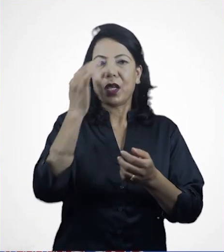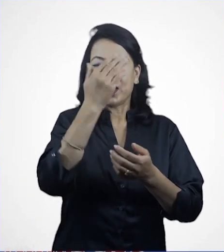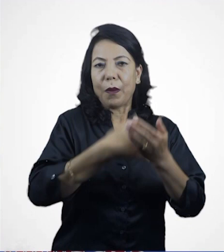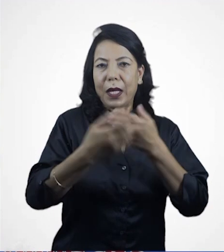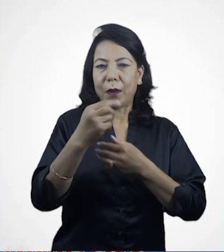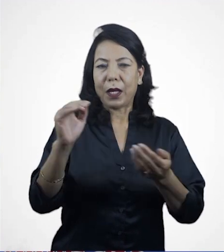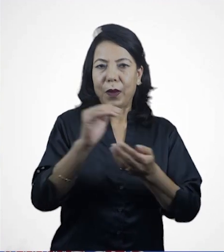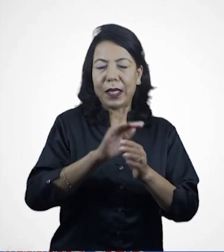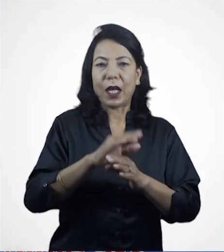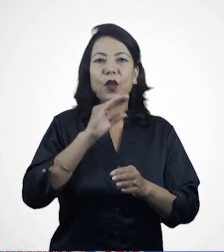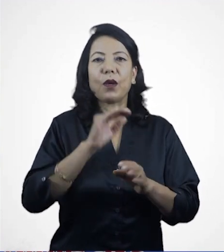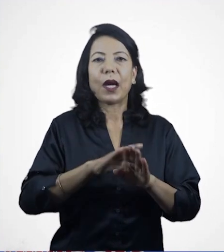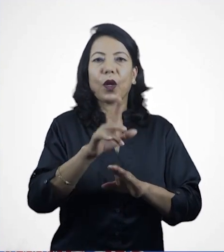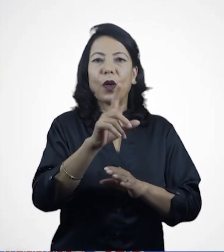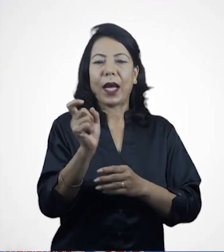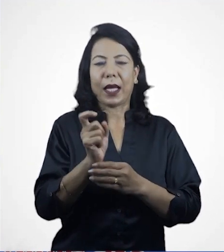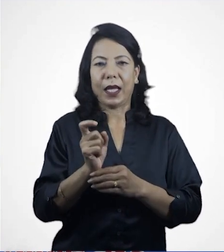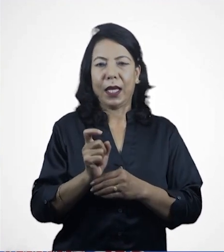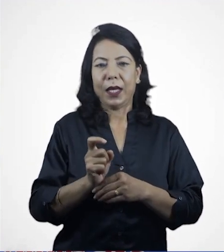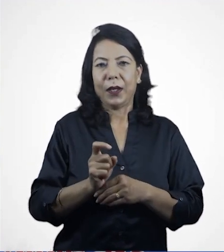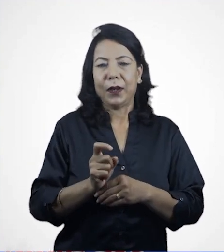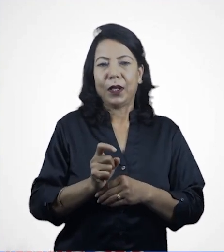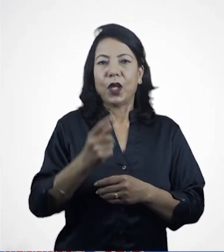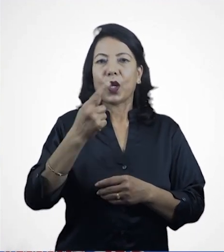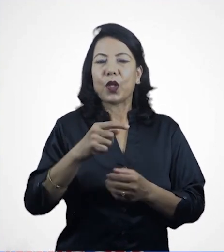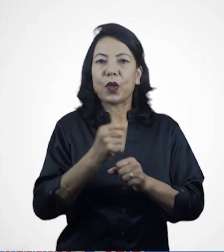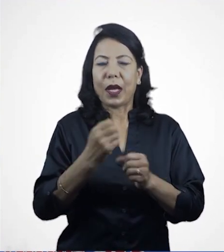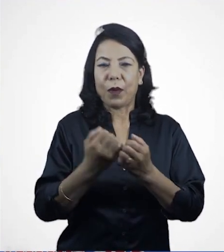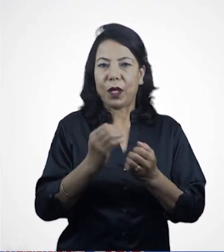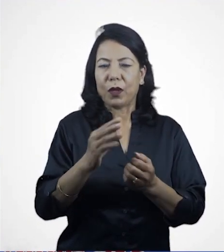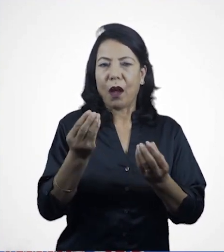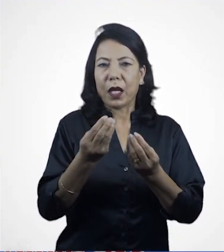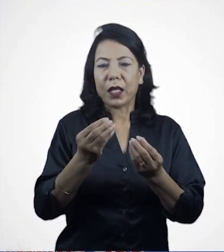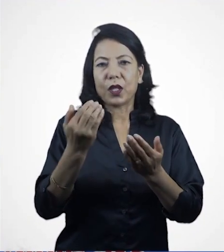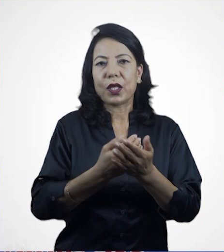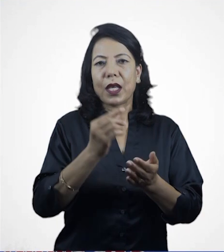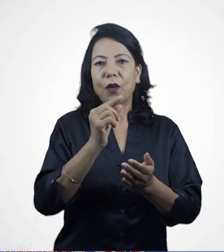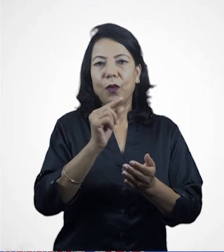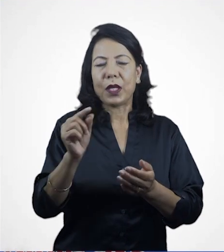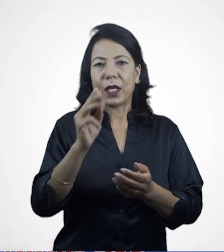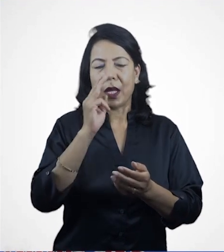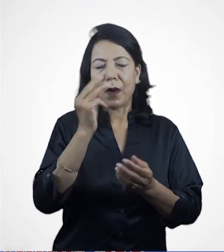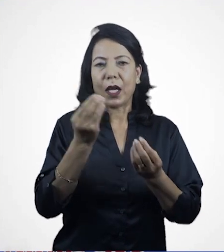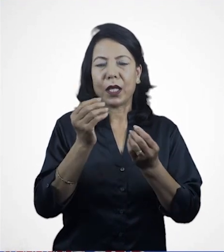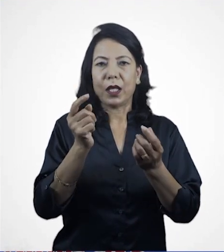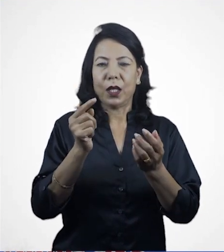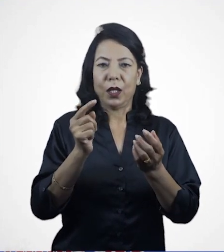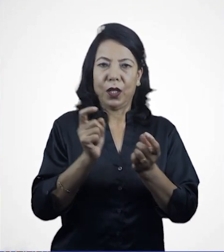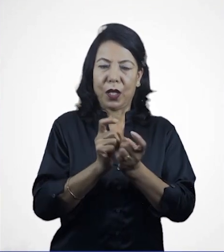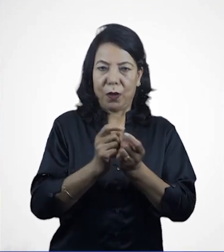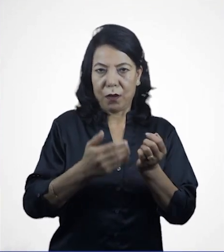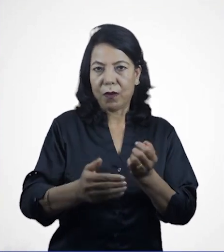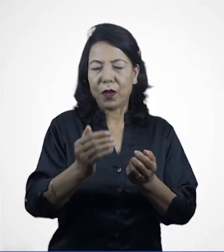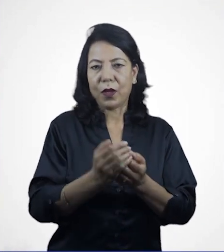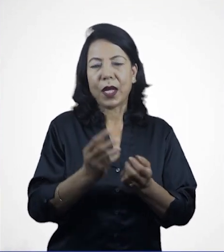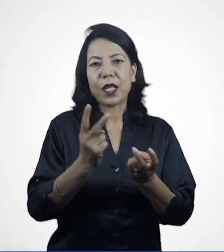बोलीचाली मांगों. द्लीक्ति वेमकाले करतः है। अलिके तियो संस्था को बारेमा पनी शुरू चलपल गरम नाल क्या